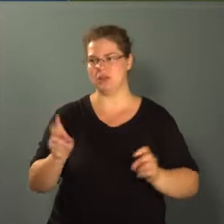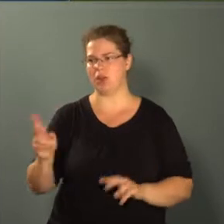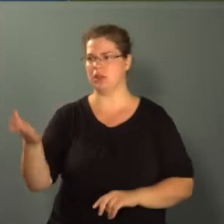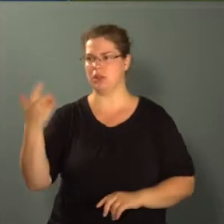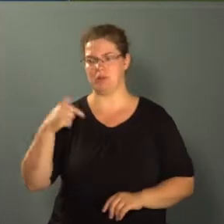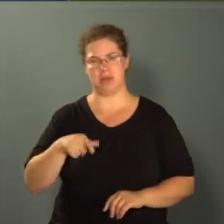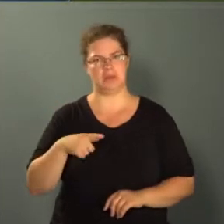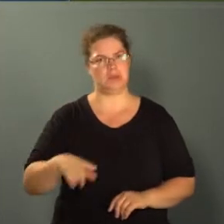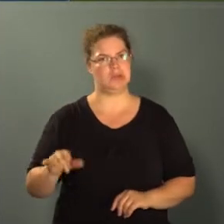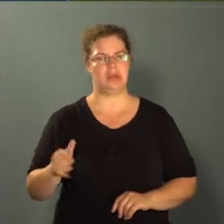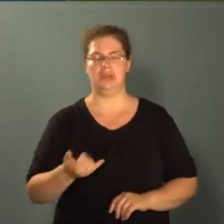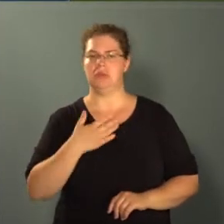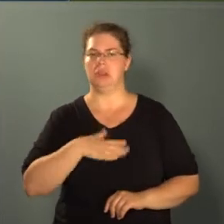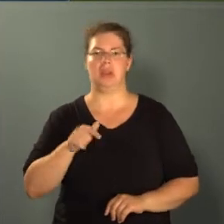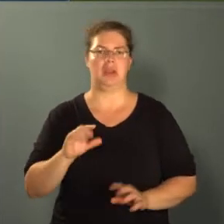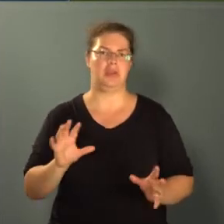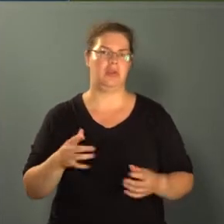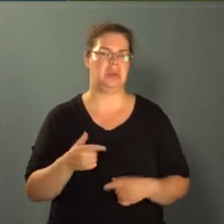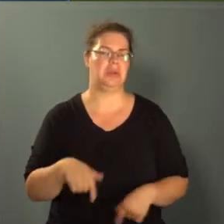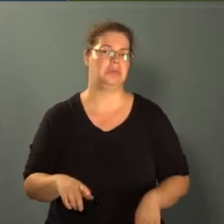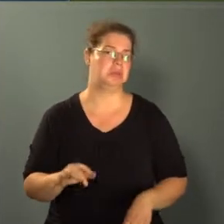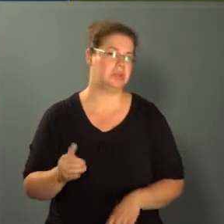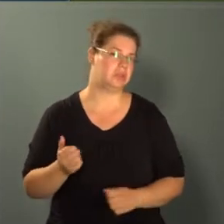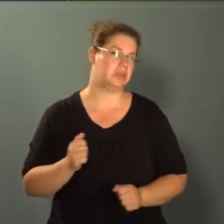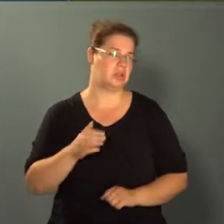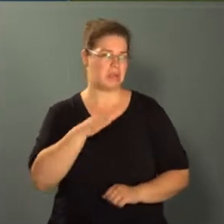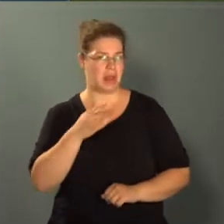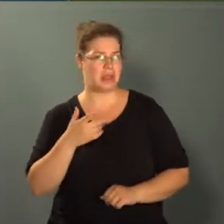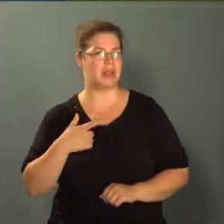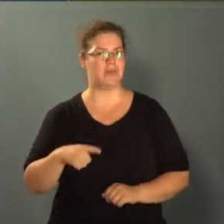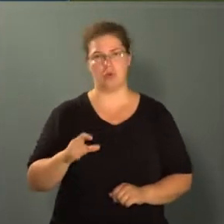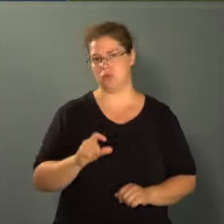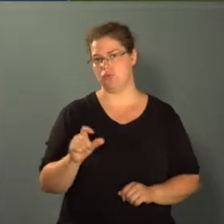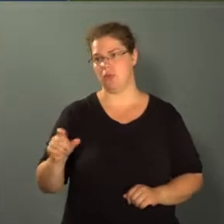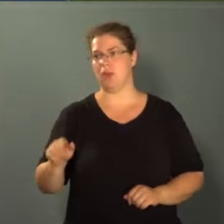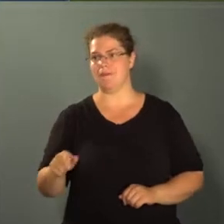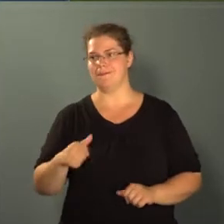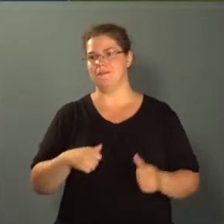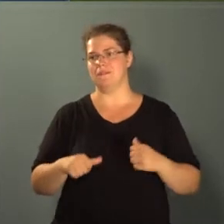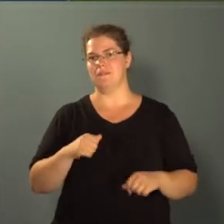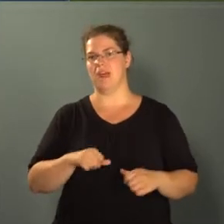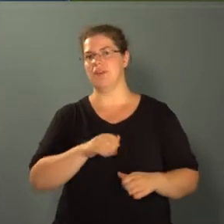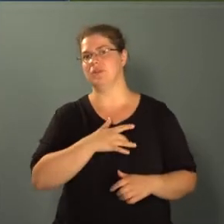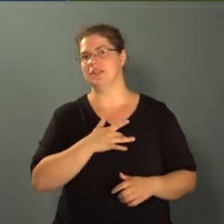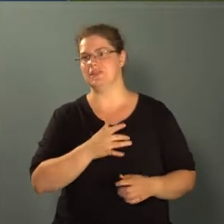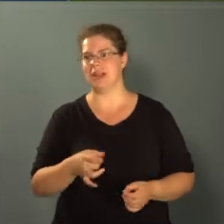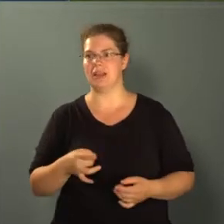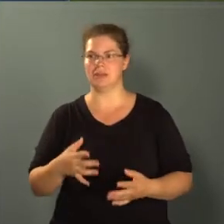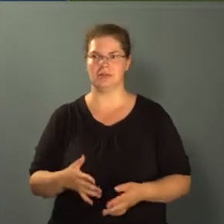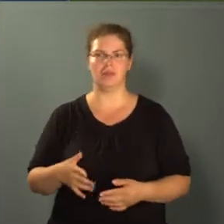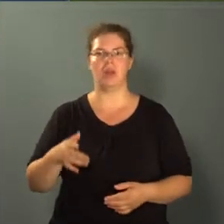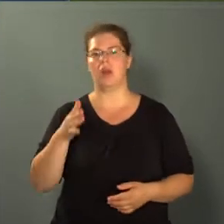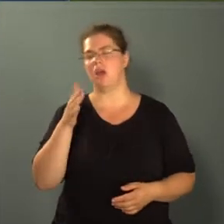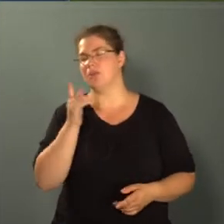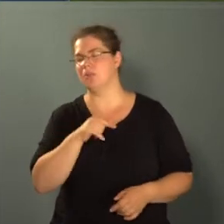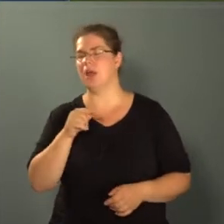itt voltak, és szerették ezt a közeget, és mi is nagyon elégedettek voltunk velük. Őket fájó szívvel engedtük el, a Tamás is odra gondolok,